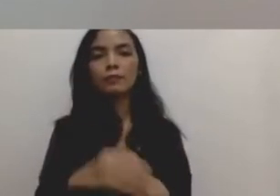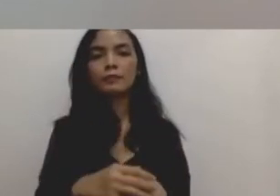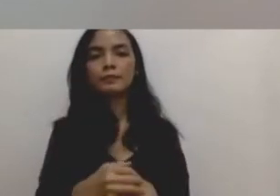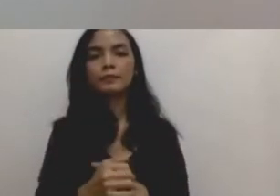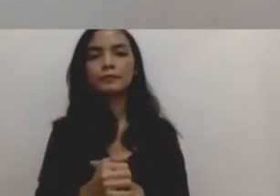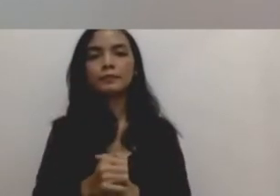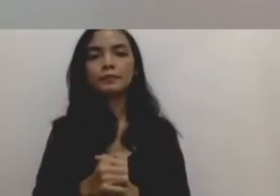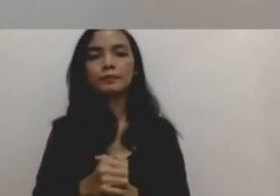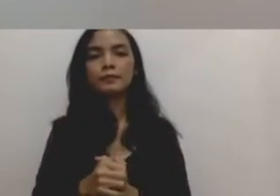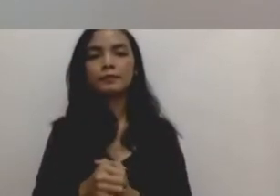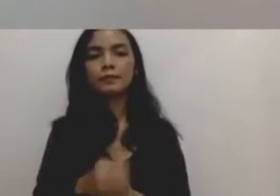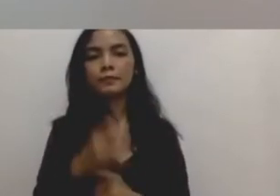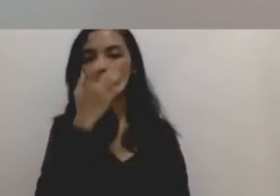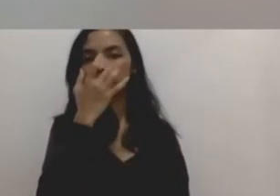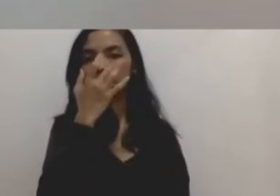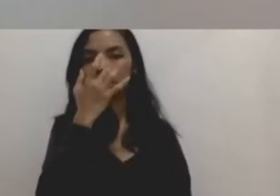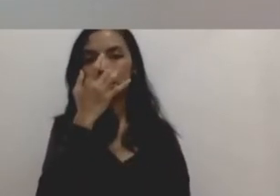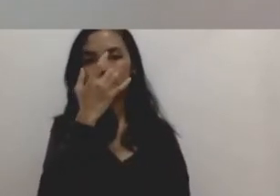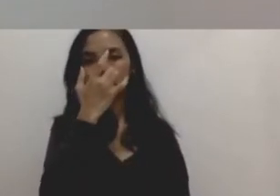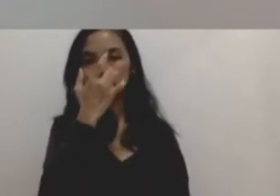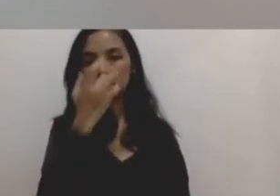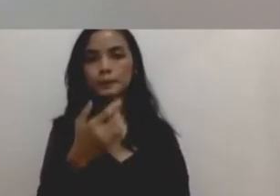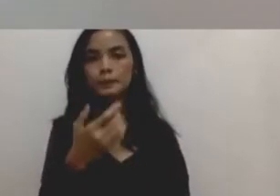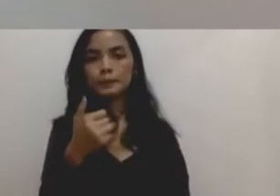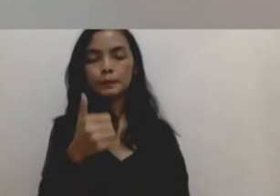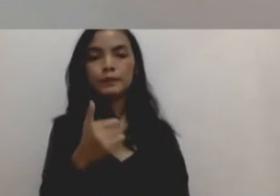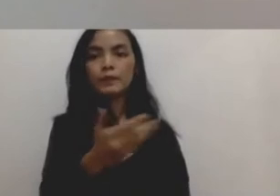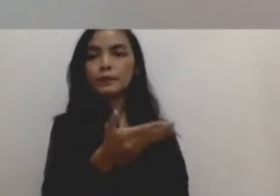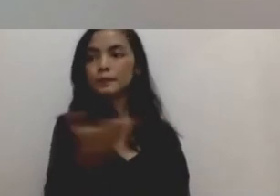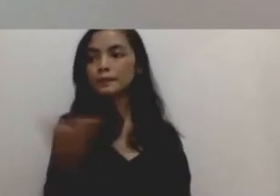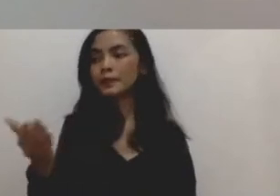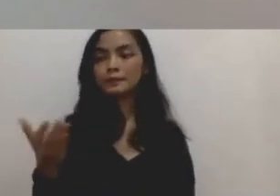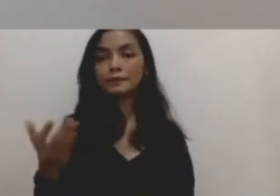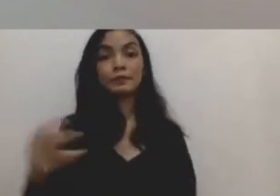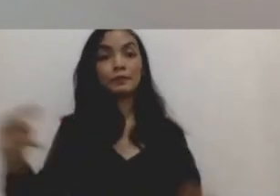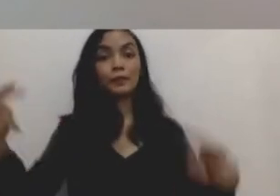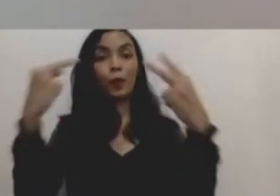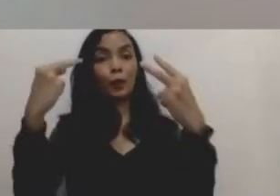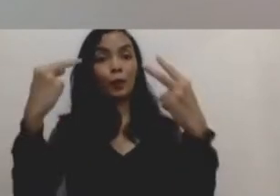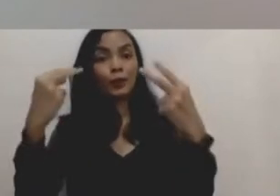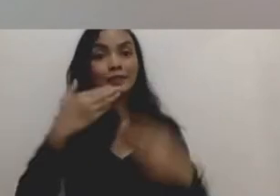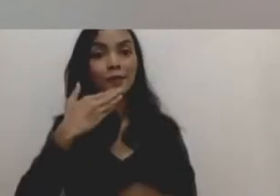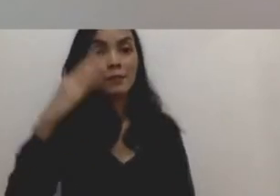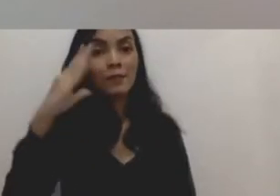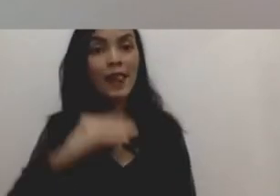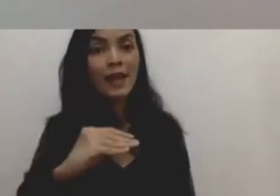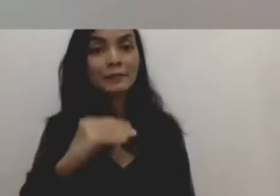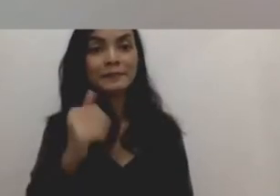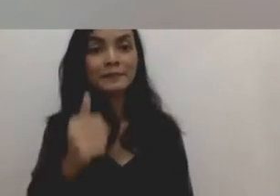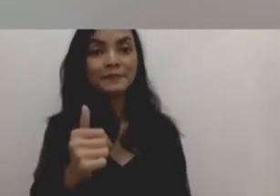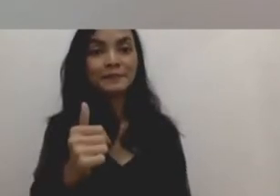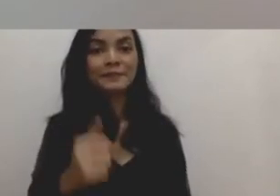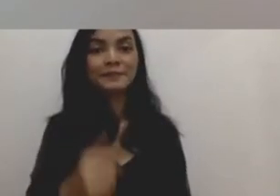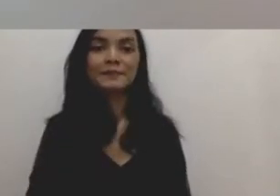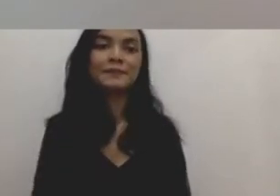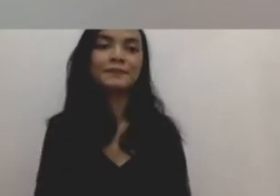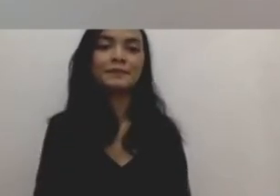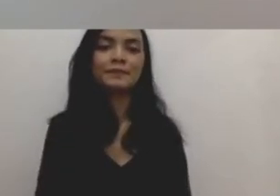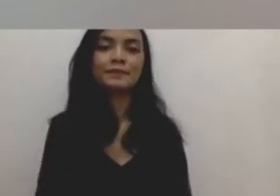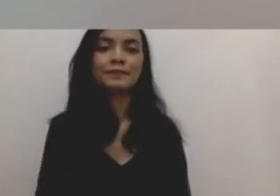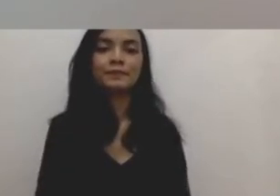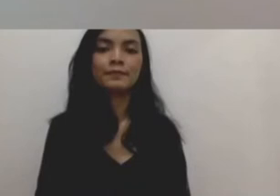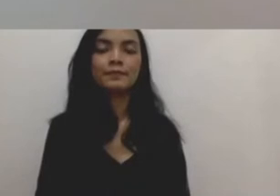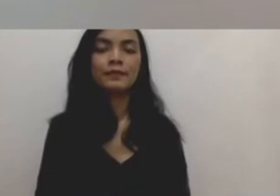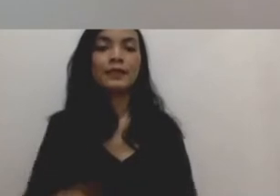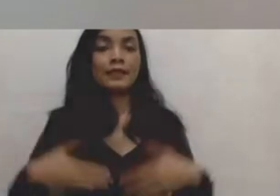evening. Good evening. Selamat malam semuanya yang mengikuti acara malam ini. Saya senang